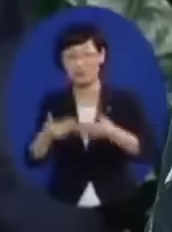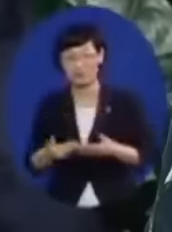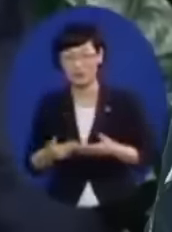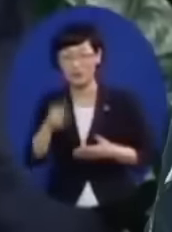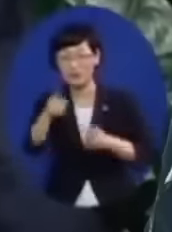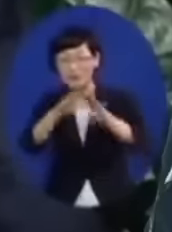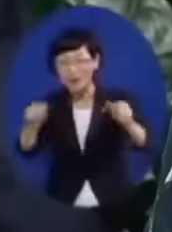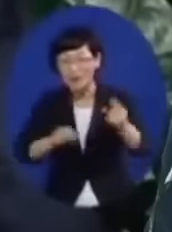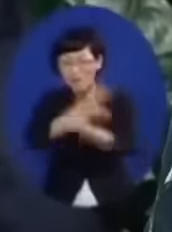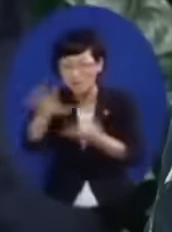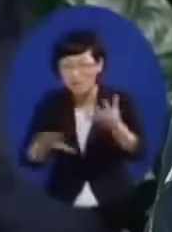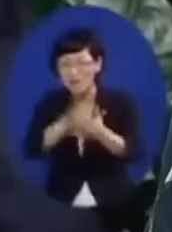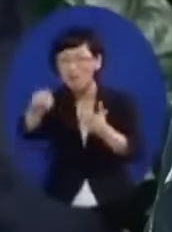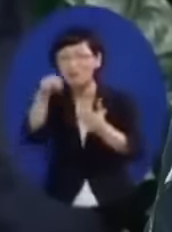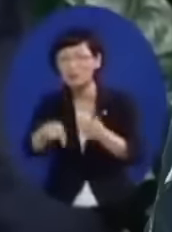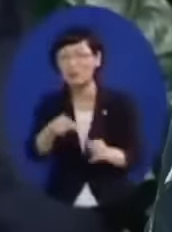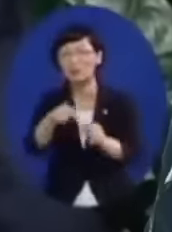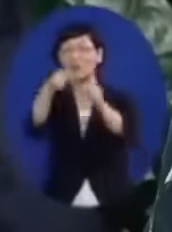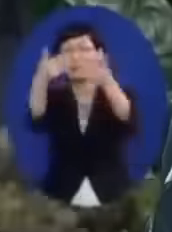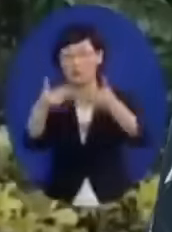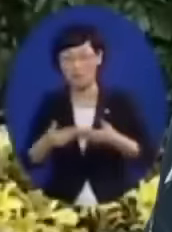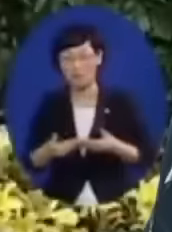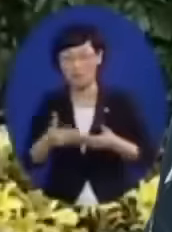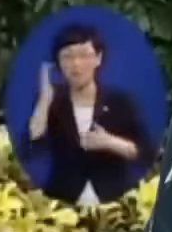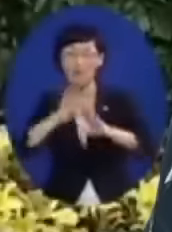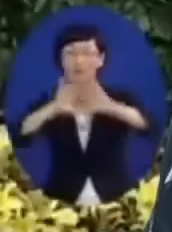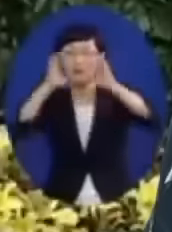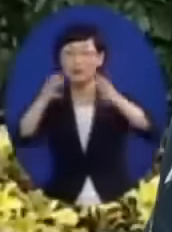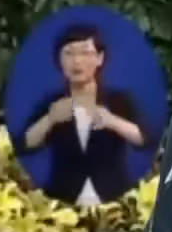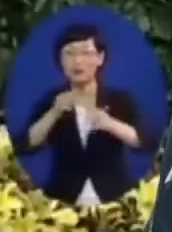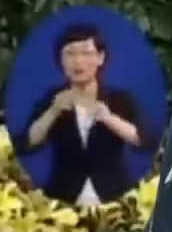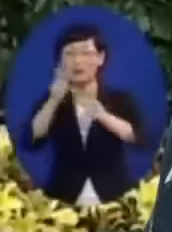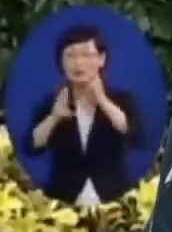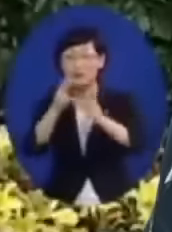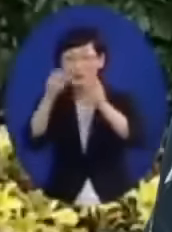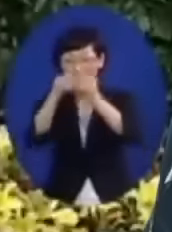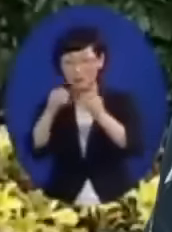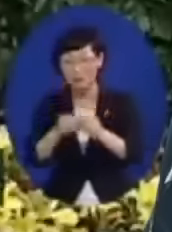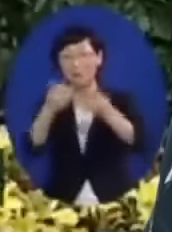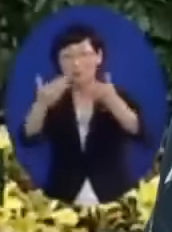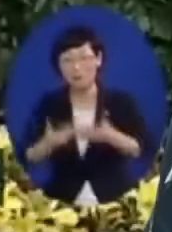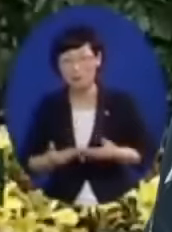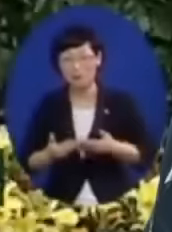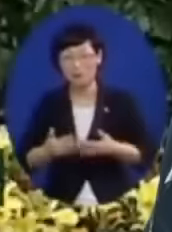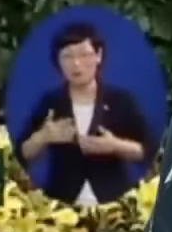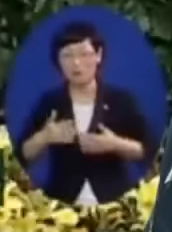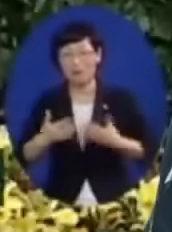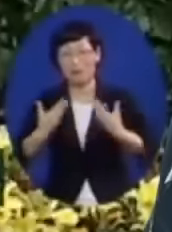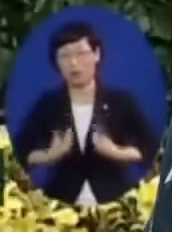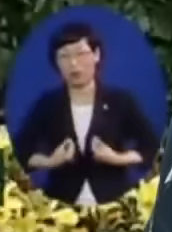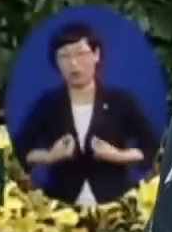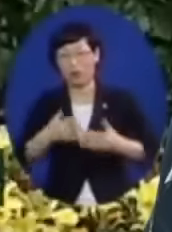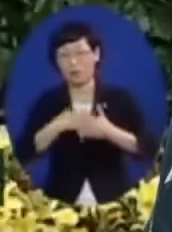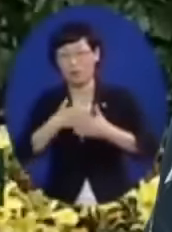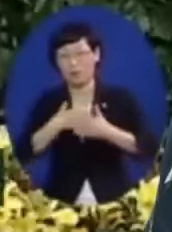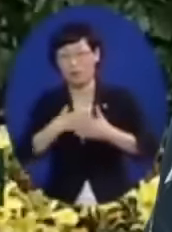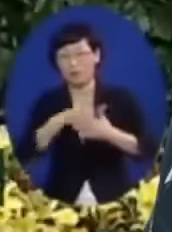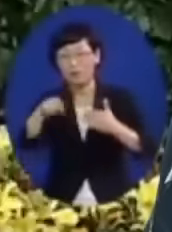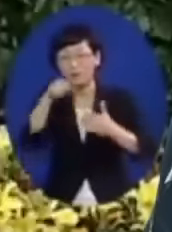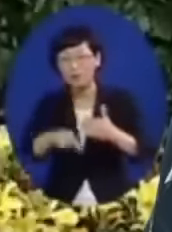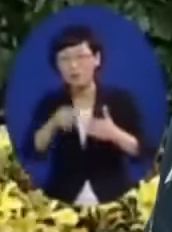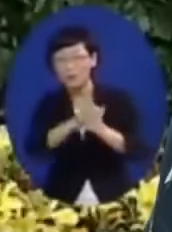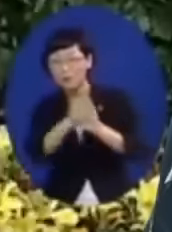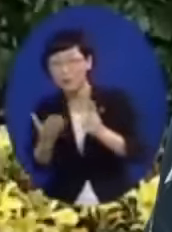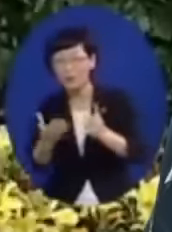이 땅의 환난에서 구원받고 천국의 기업을 얻게 되고 낭만과 불안에서 벗어나게 되고